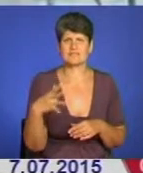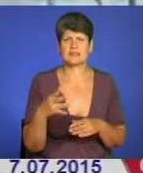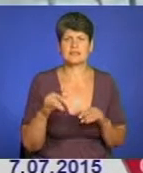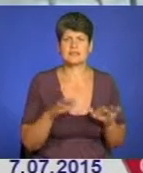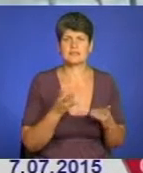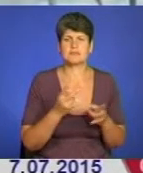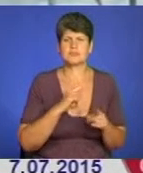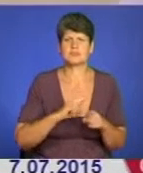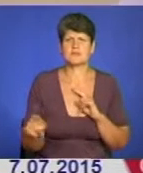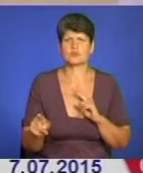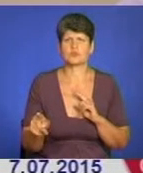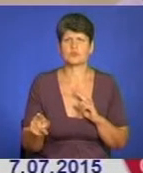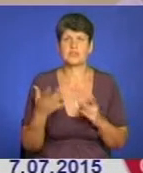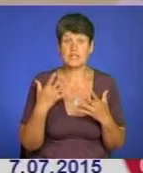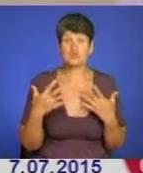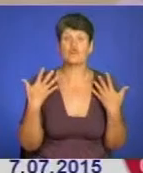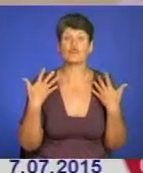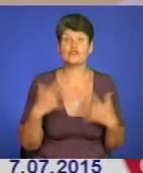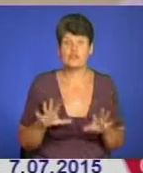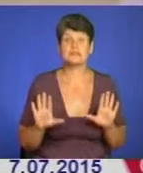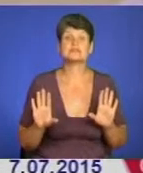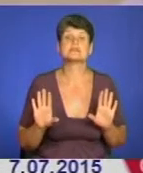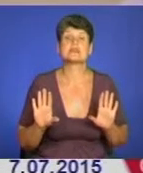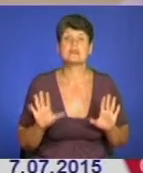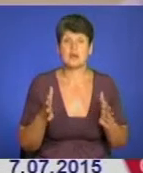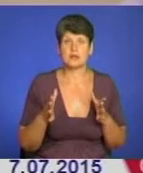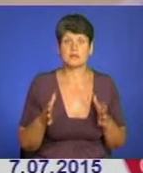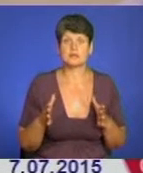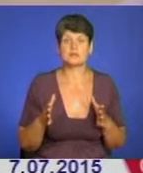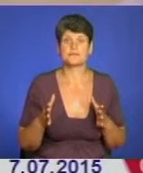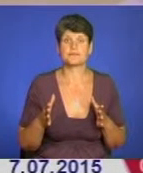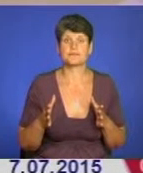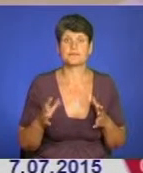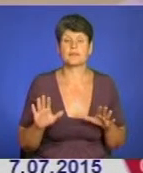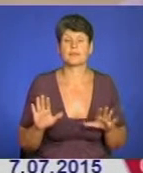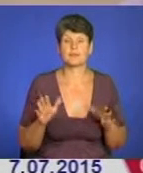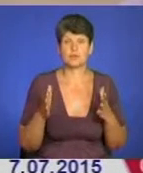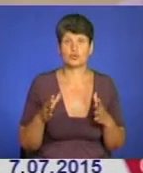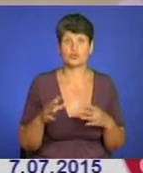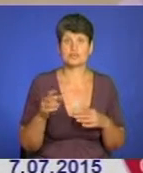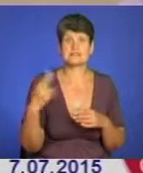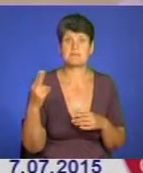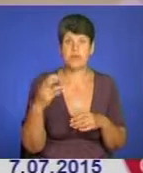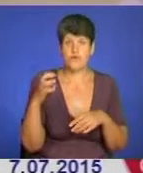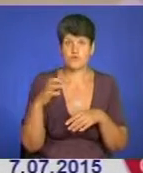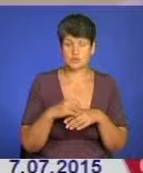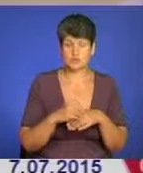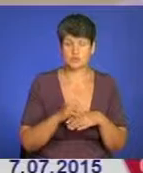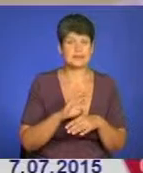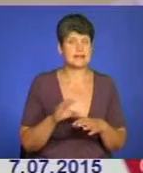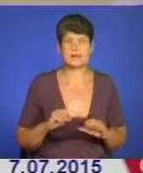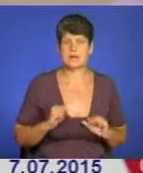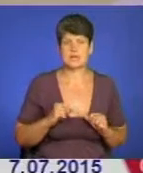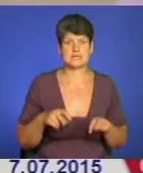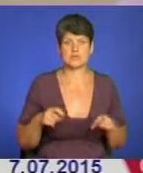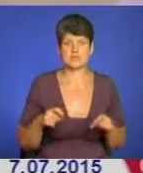і правильно. Якщо вже сталася така прикра пригода, що змія вкусила, не намагайтеся